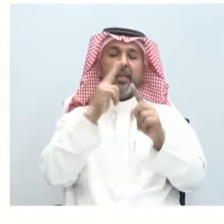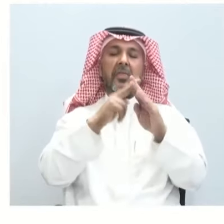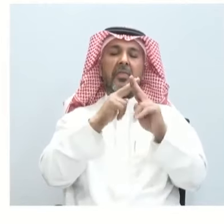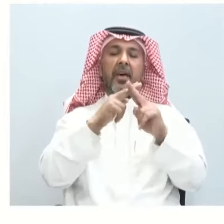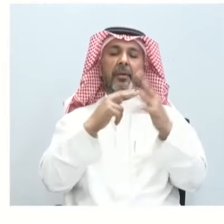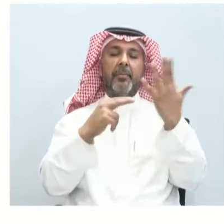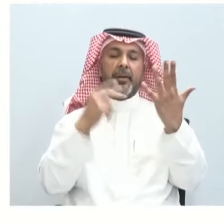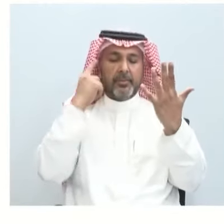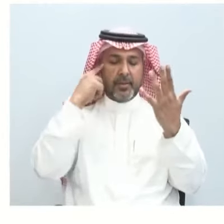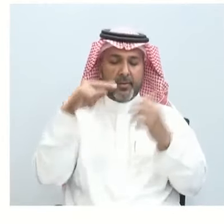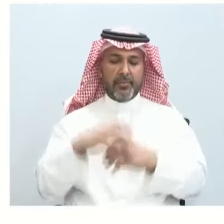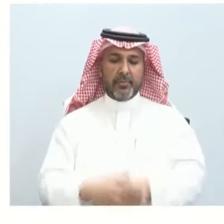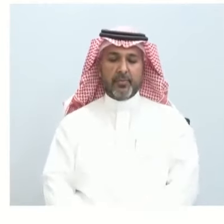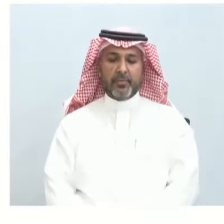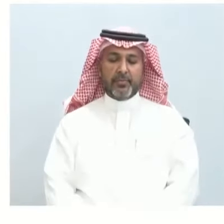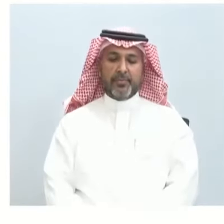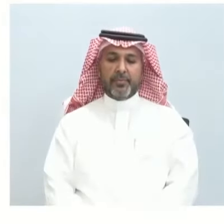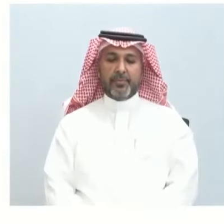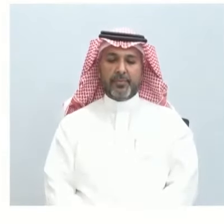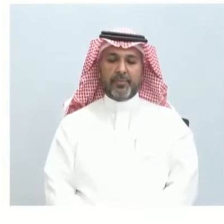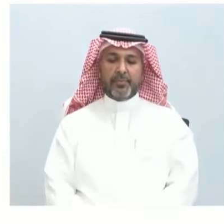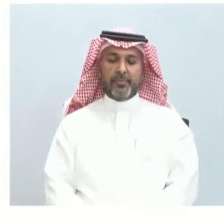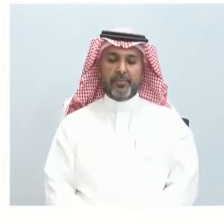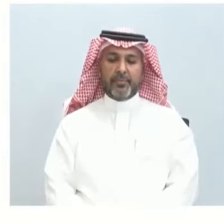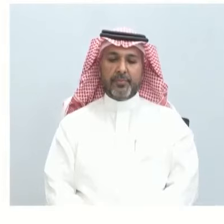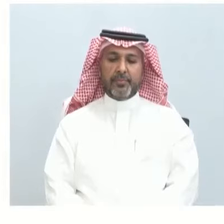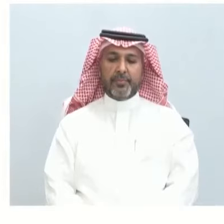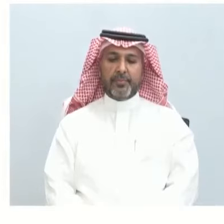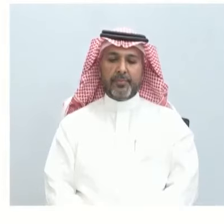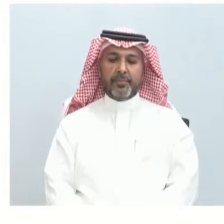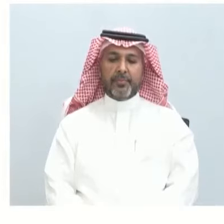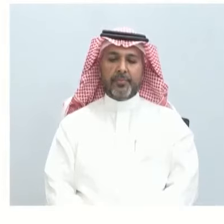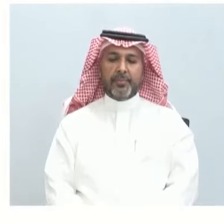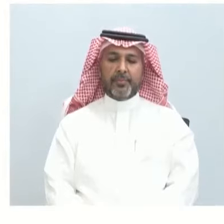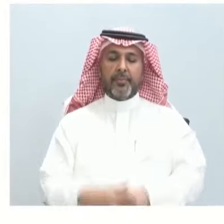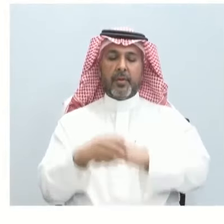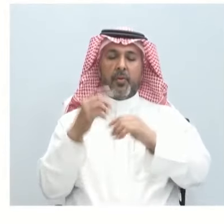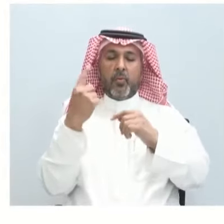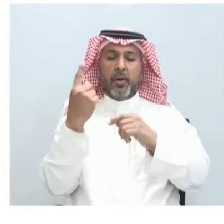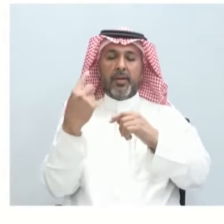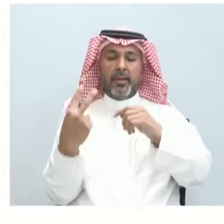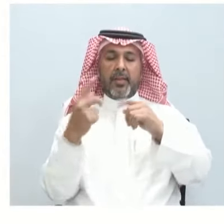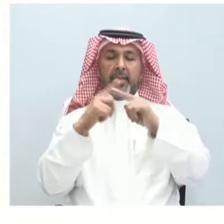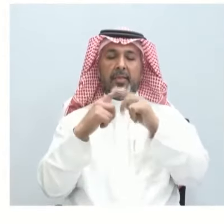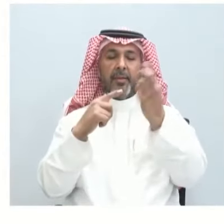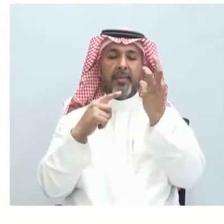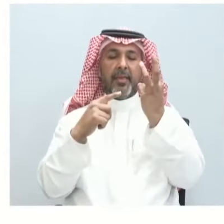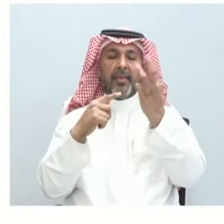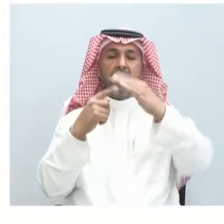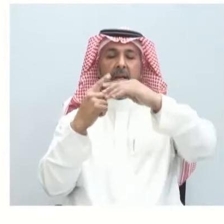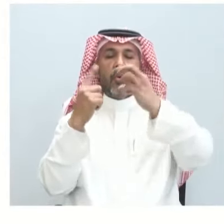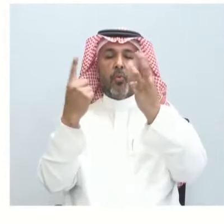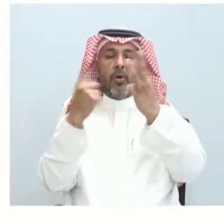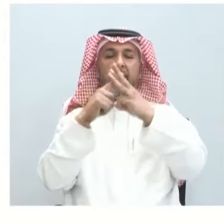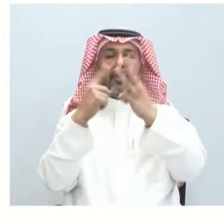نجري عمليه الضرب كسور نص عين ضرب ثلاثه عين تساوي ثلاثه على اثنين عين تربيع قلنا